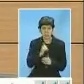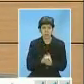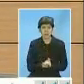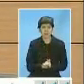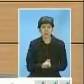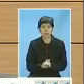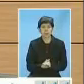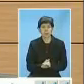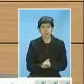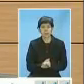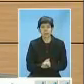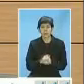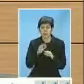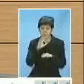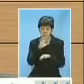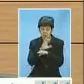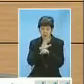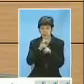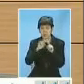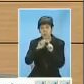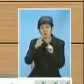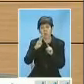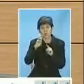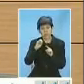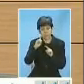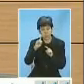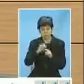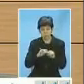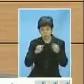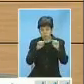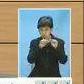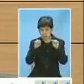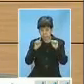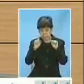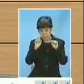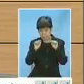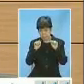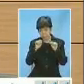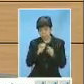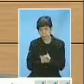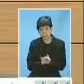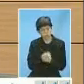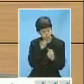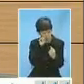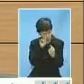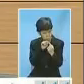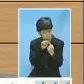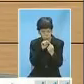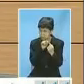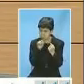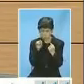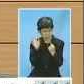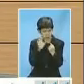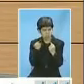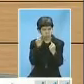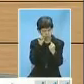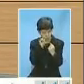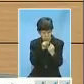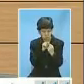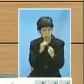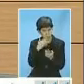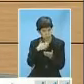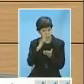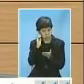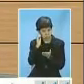ากข้อบังคับข้อ61วรรคแรกท่านต้องอยู่ในประเด็นที่กำลังอภิปร